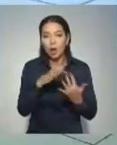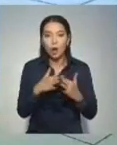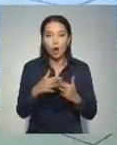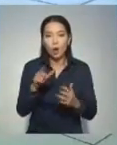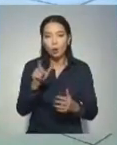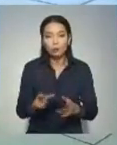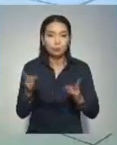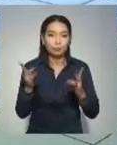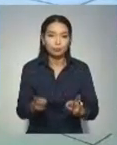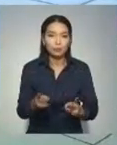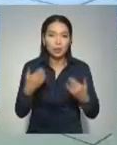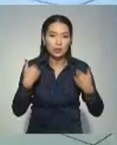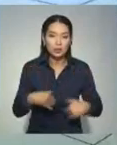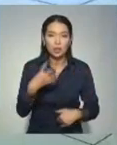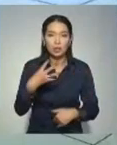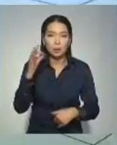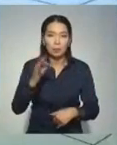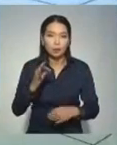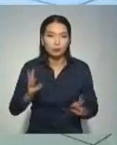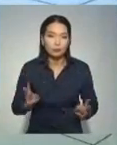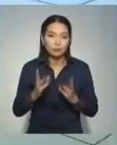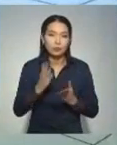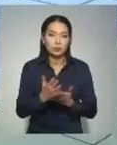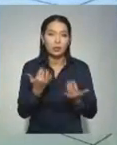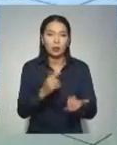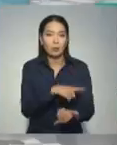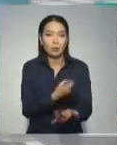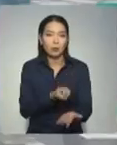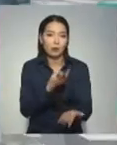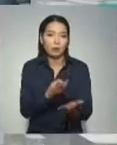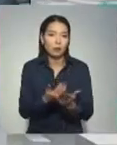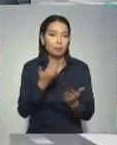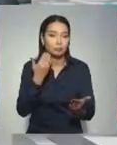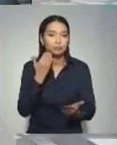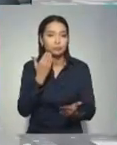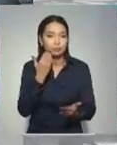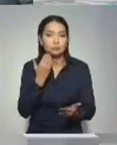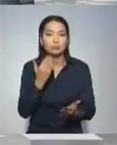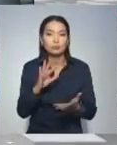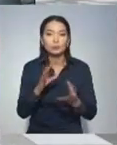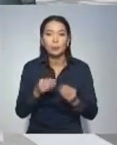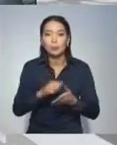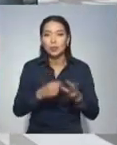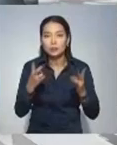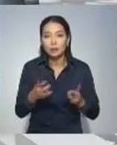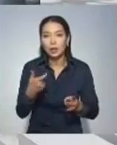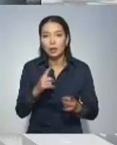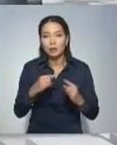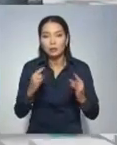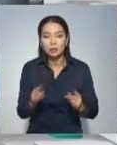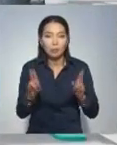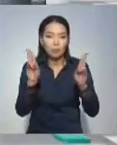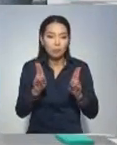Оның денесінің 40%-ын күйік шалғаны қазір ауруханада. Алдын ала болжам бойынша газ баллонын пайдалану ережесі